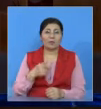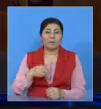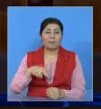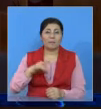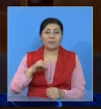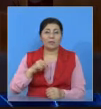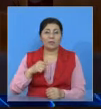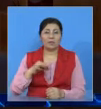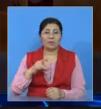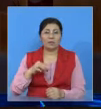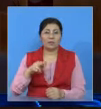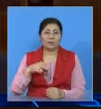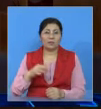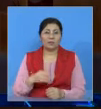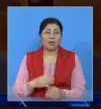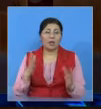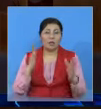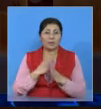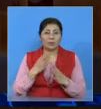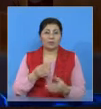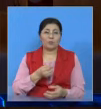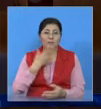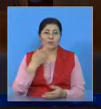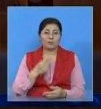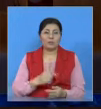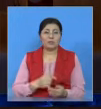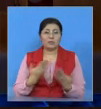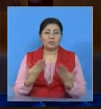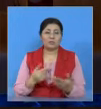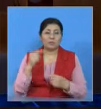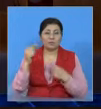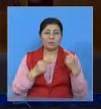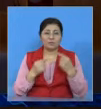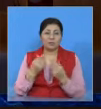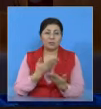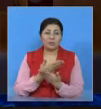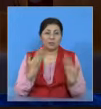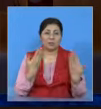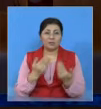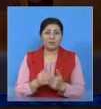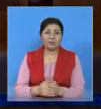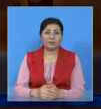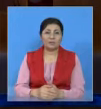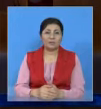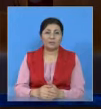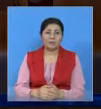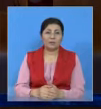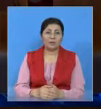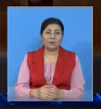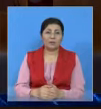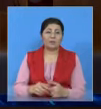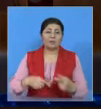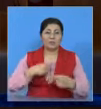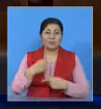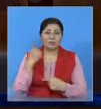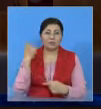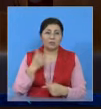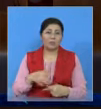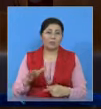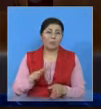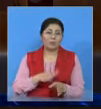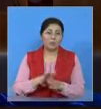работу. Но прогноз погоды, в принципе, благоприятен, даже как особых таких не ожидается. Я думаю, что уже на следующей неделе они уже полностью